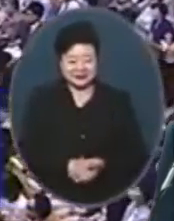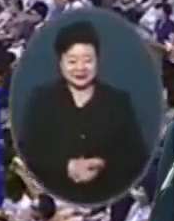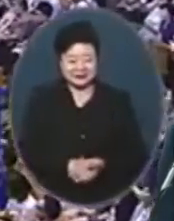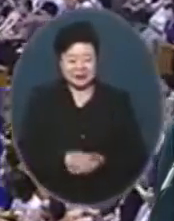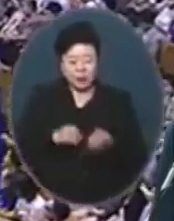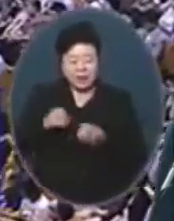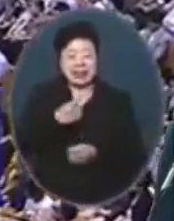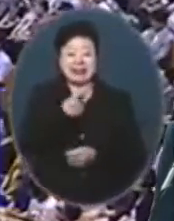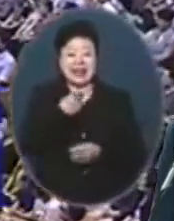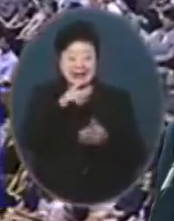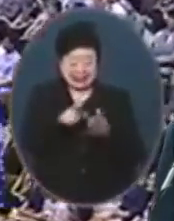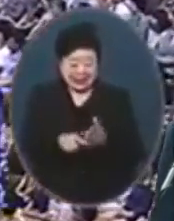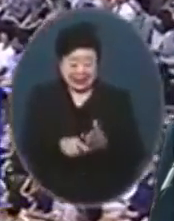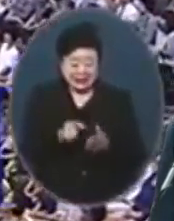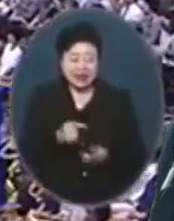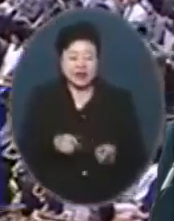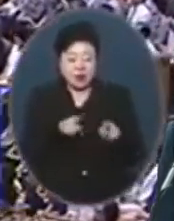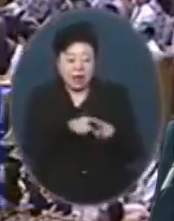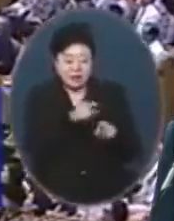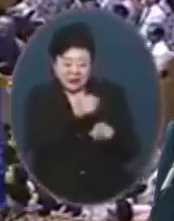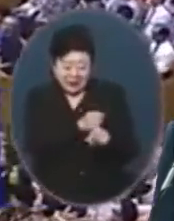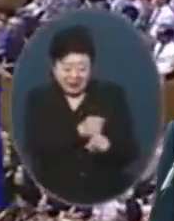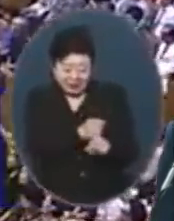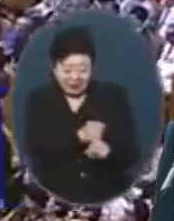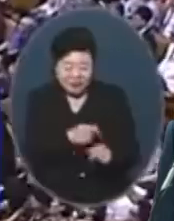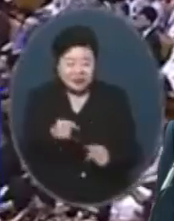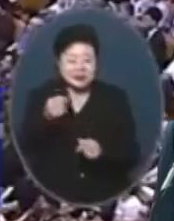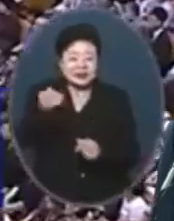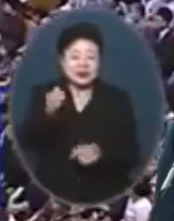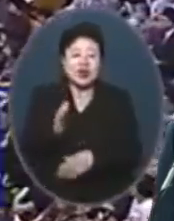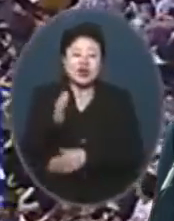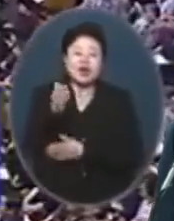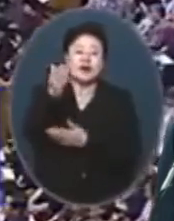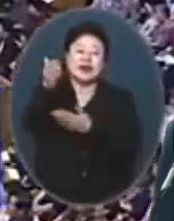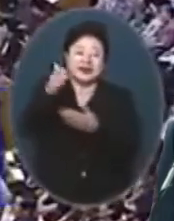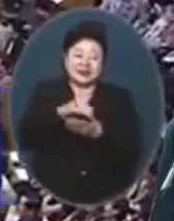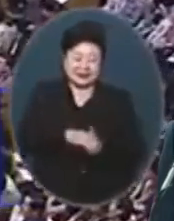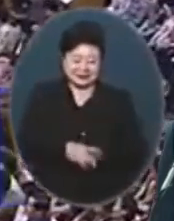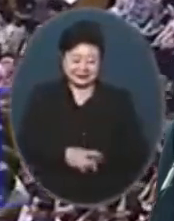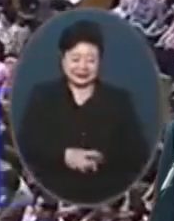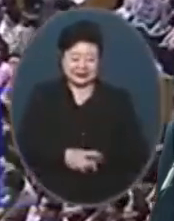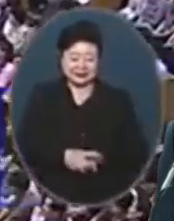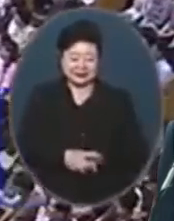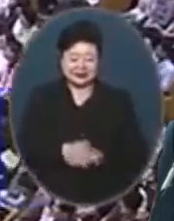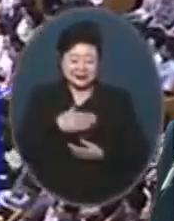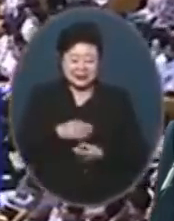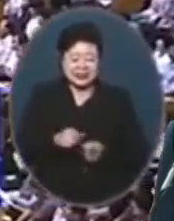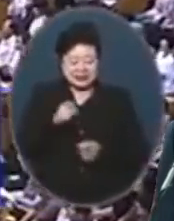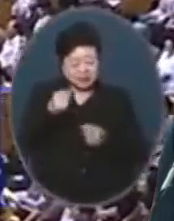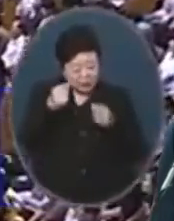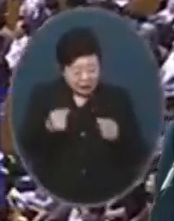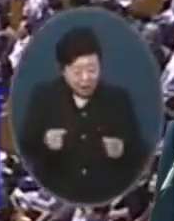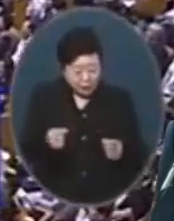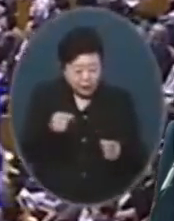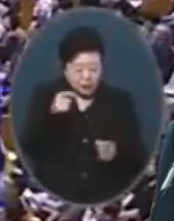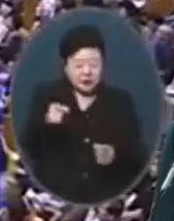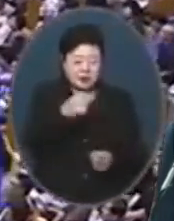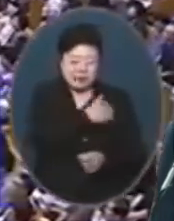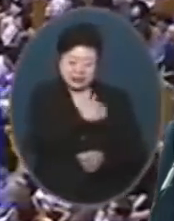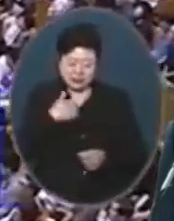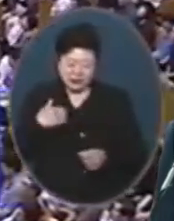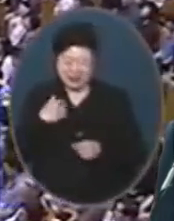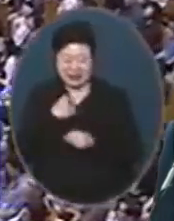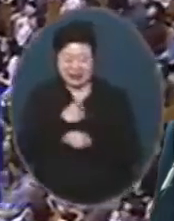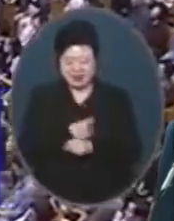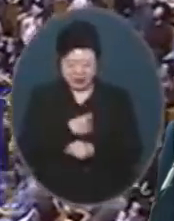그들이 환난 당할 때 내가 그 함께하여 그를 건지고 영화롭게 하리라 내가 그를 장수하게 함으로 그를